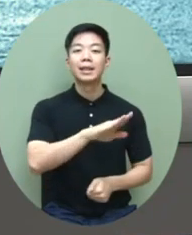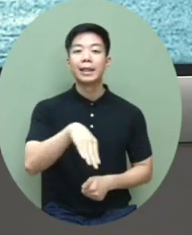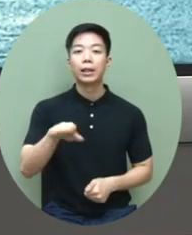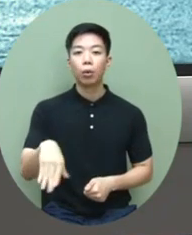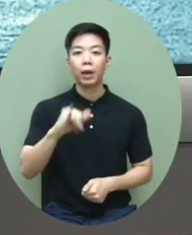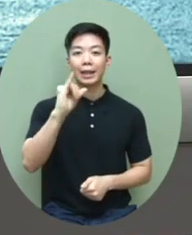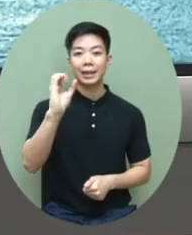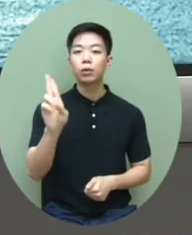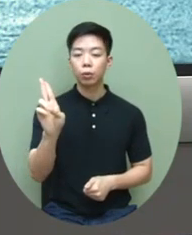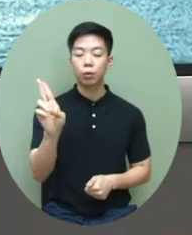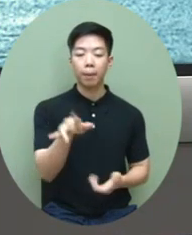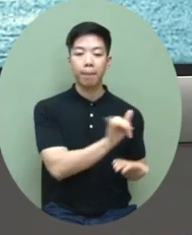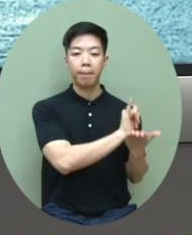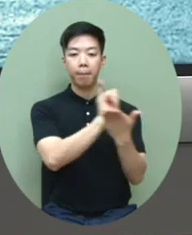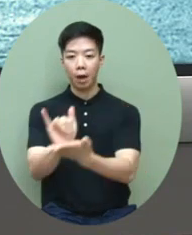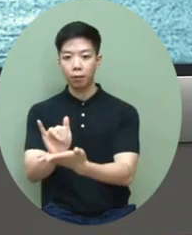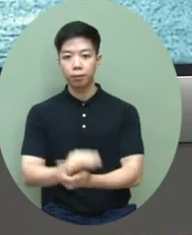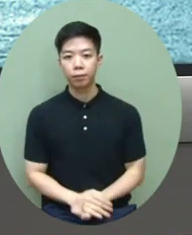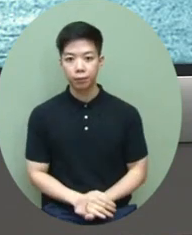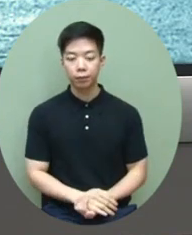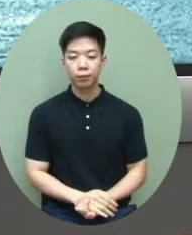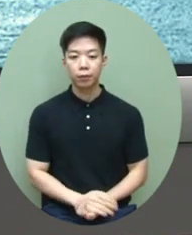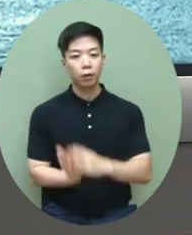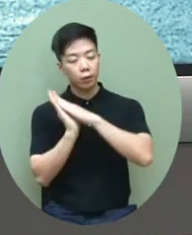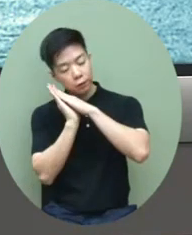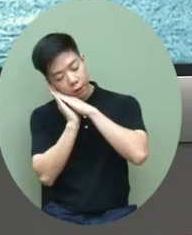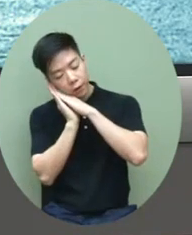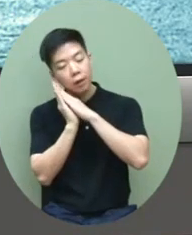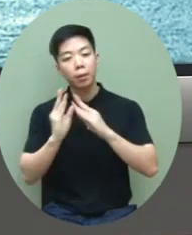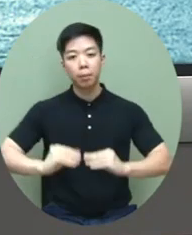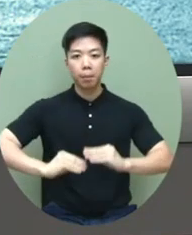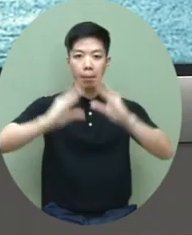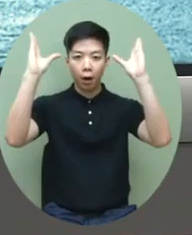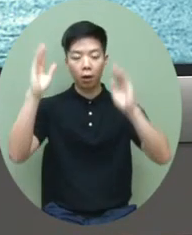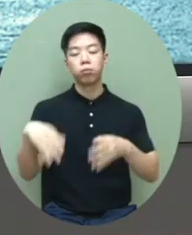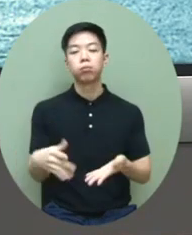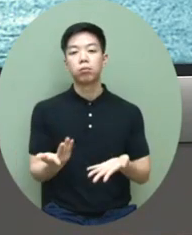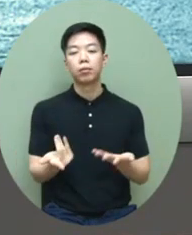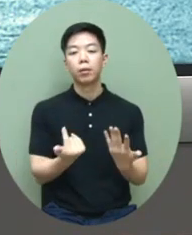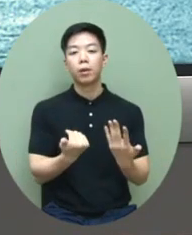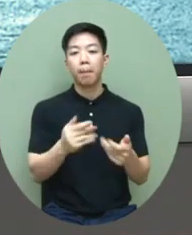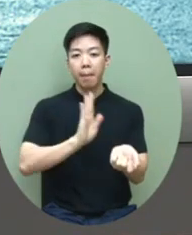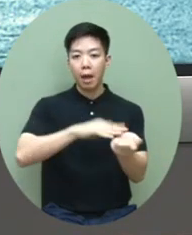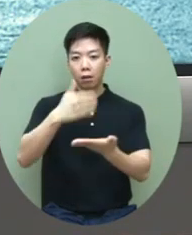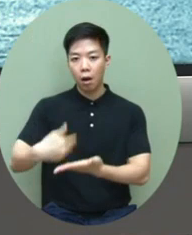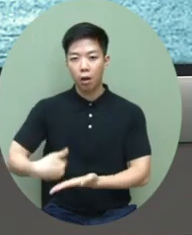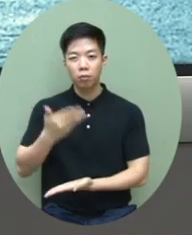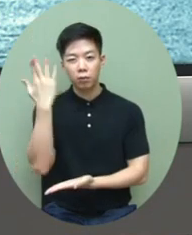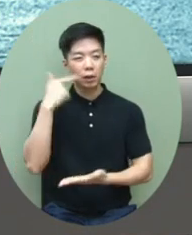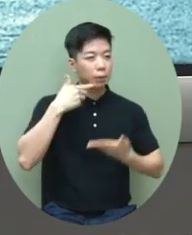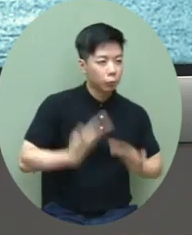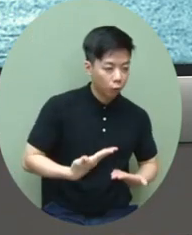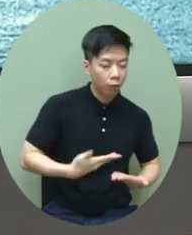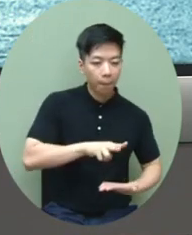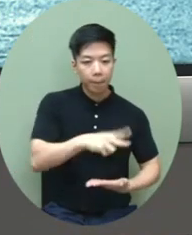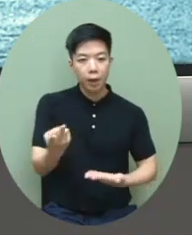部。佢留醫一晚之後咧，情況已經改善啦，情況咧就由嚴重咧就轉為穩定，亦